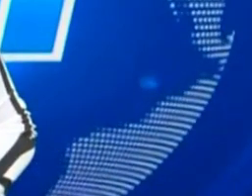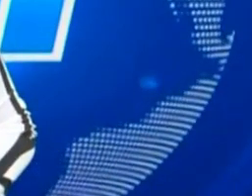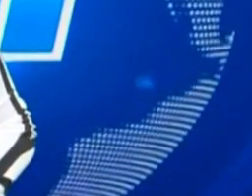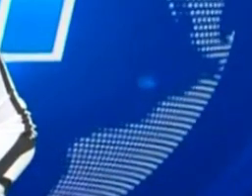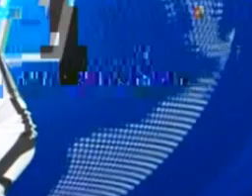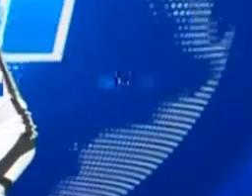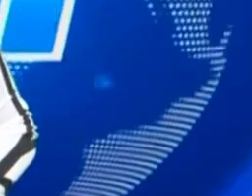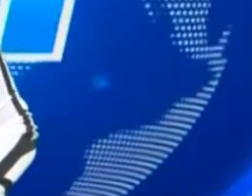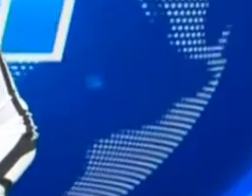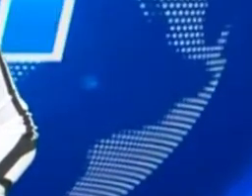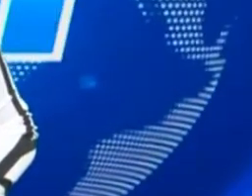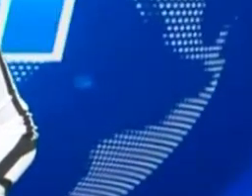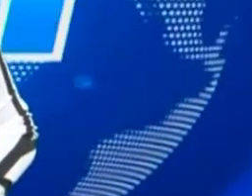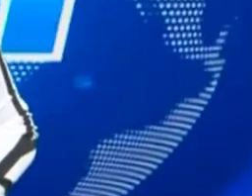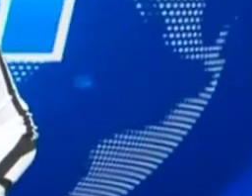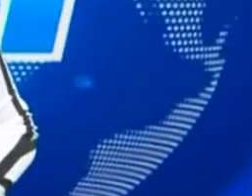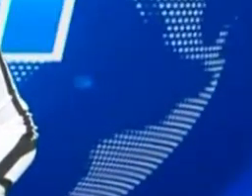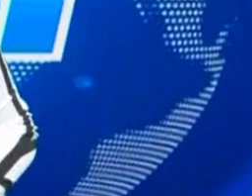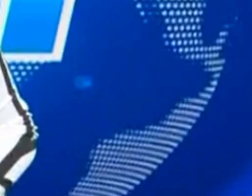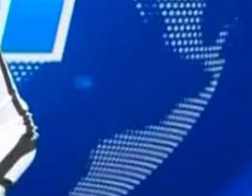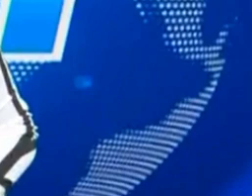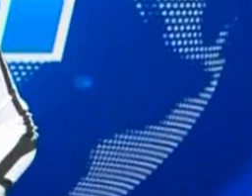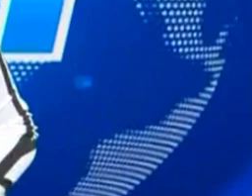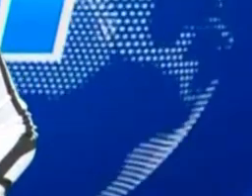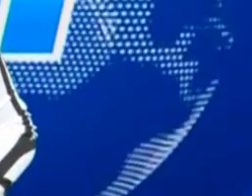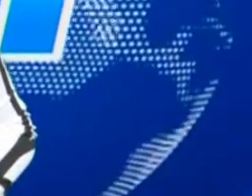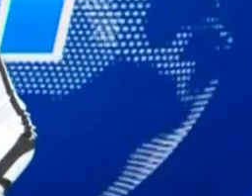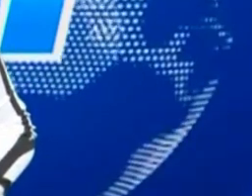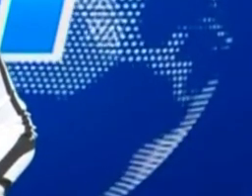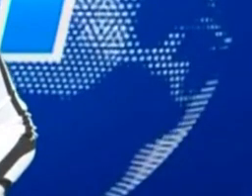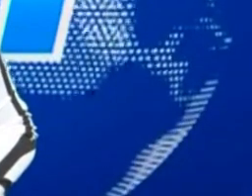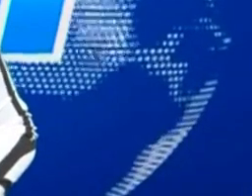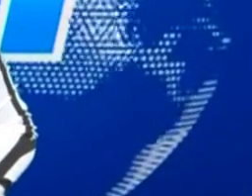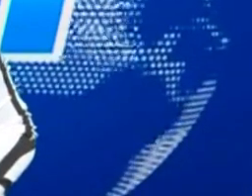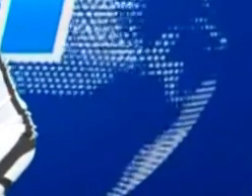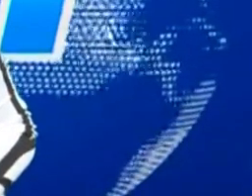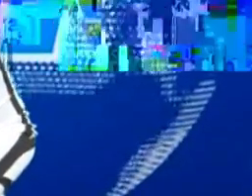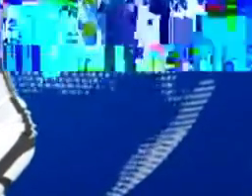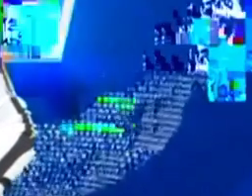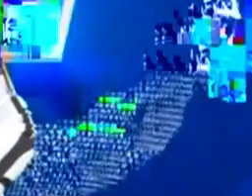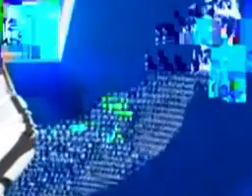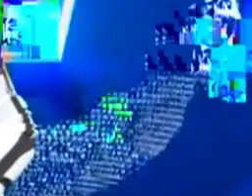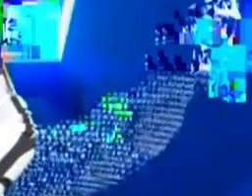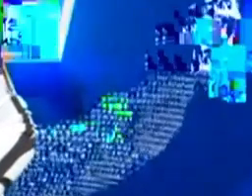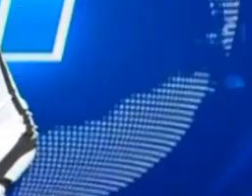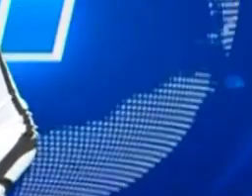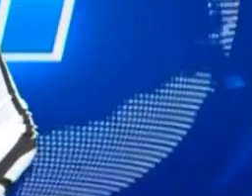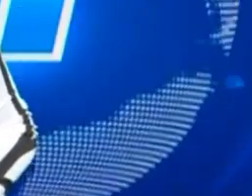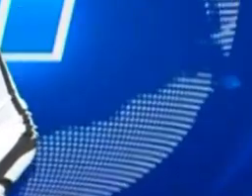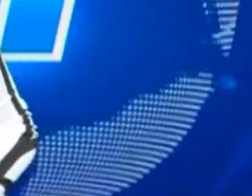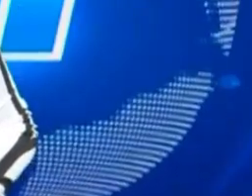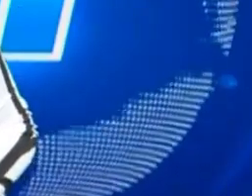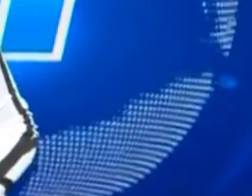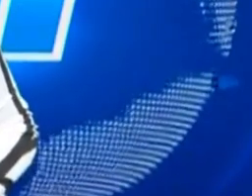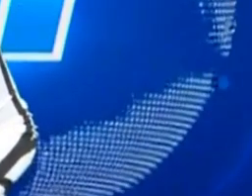s'est adressé à la population lors d'un meeting populaire. Le chef de l'État a